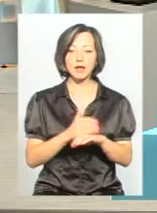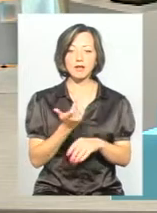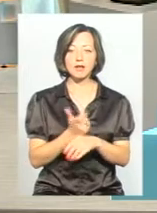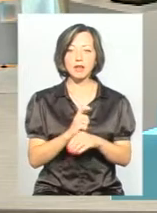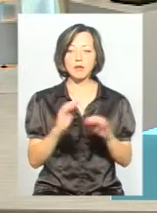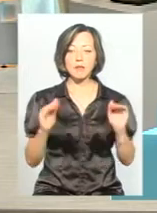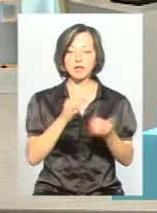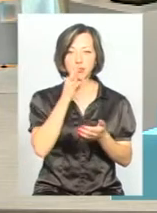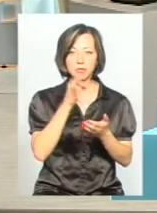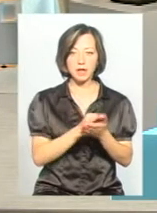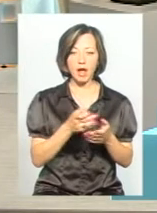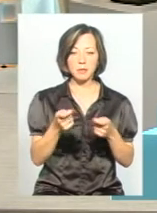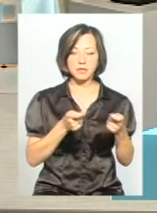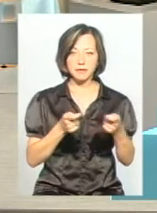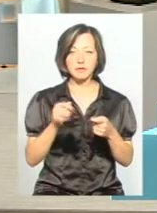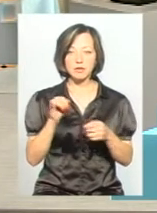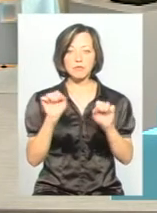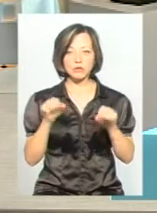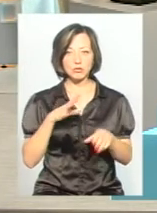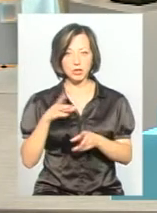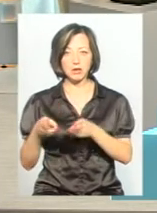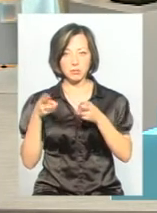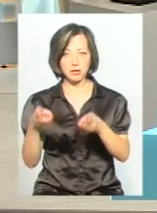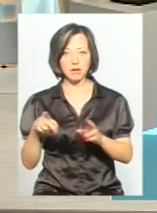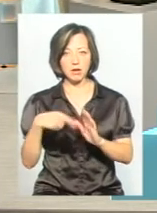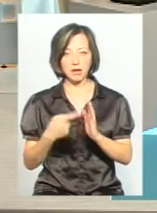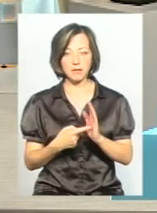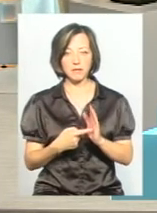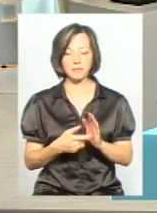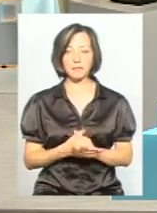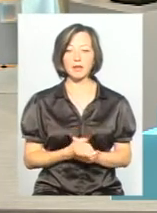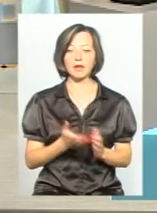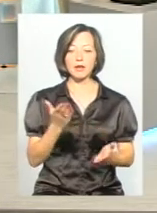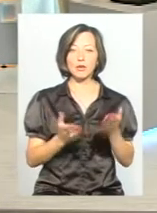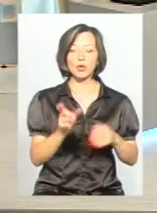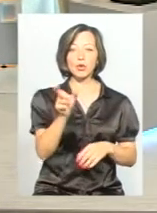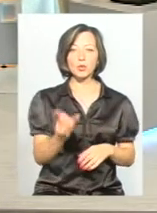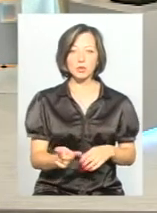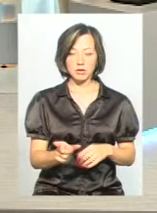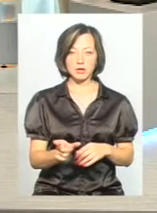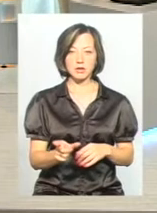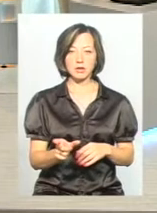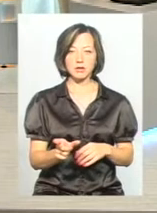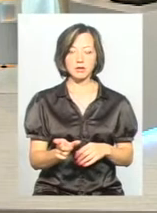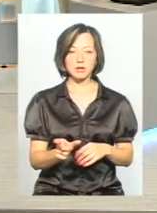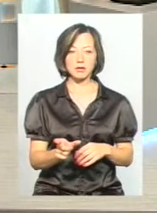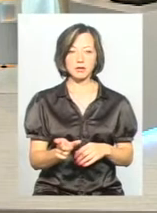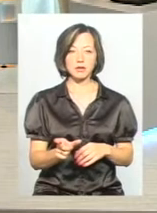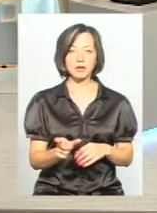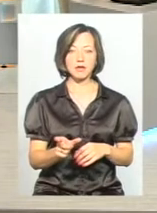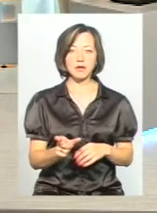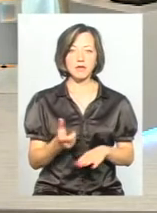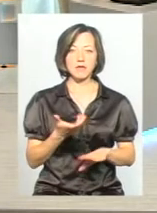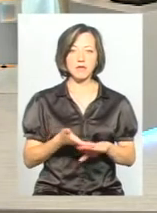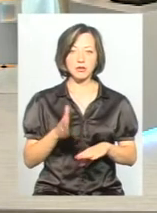найменше, яка відповідальність адміністративна, так, і чи може бути кримінальна, і за що? Якщо людина все ж таки, якщо людині завдали